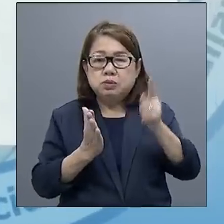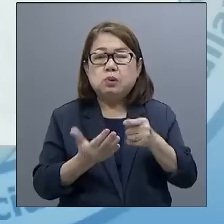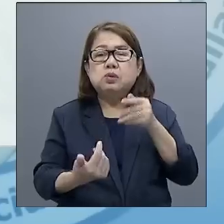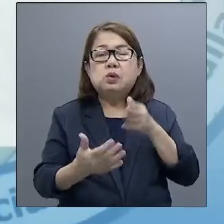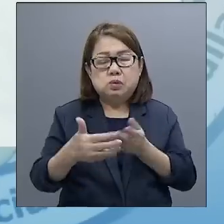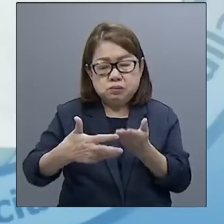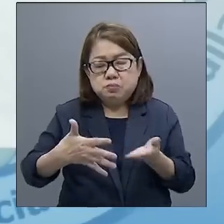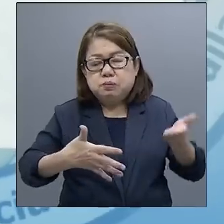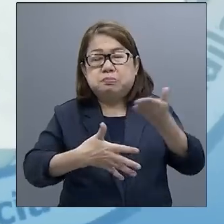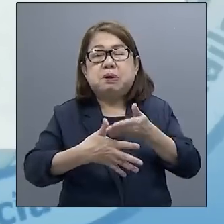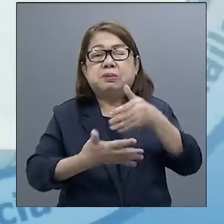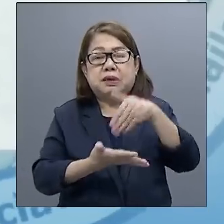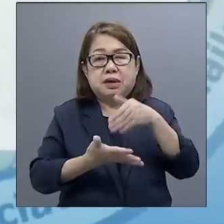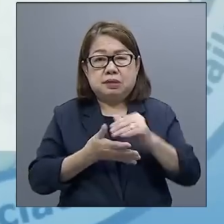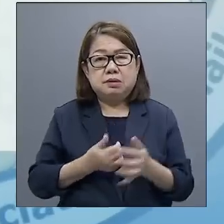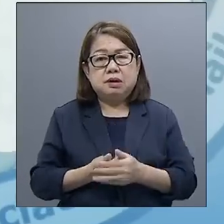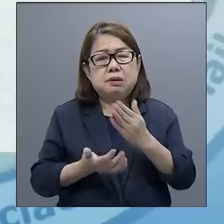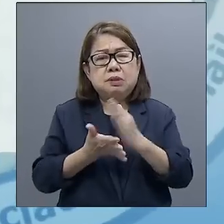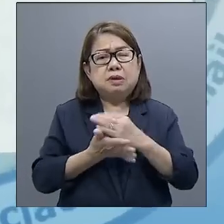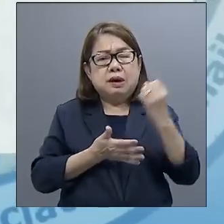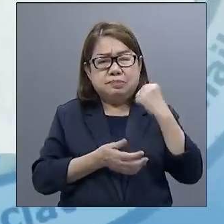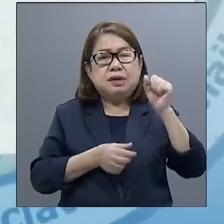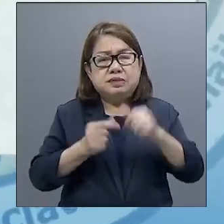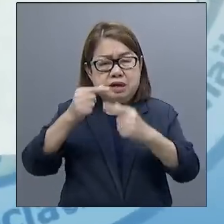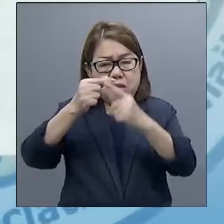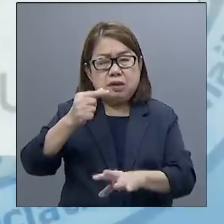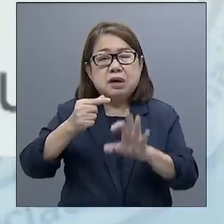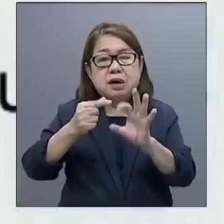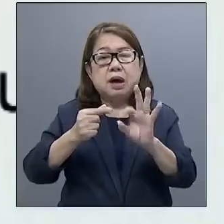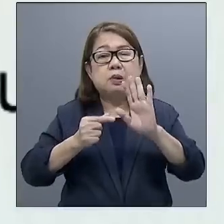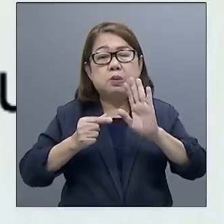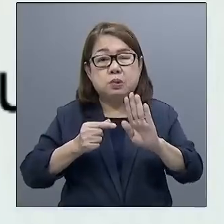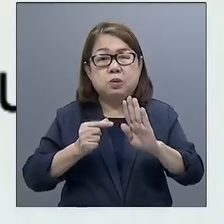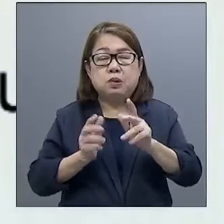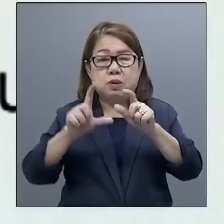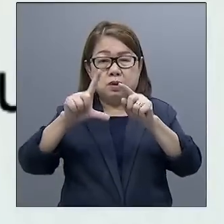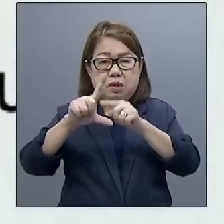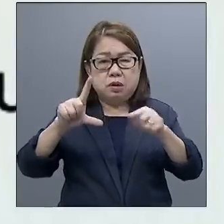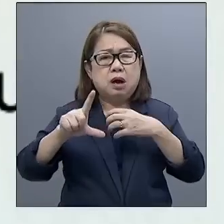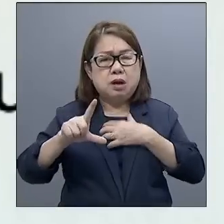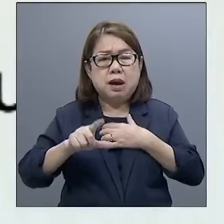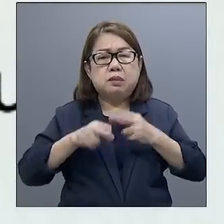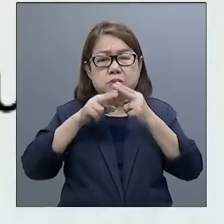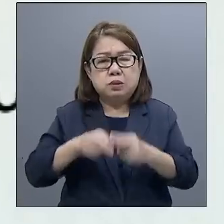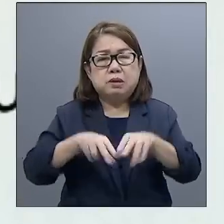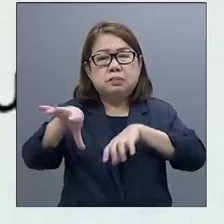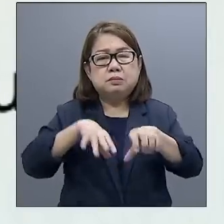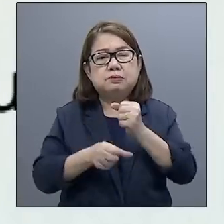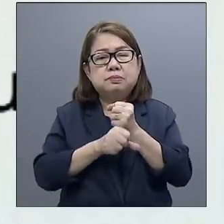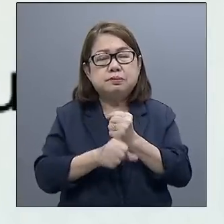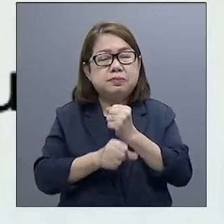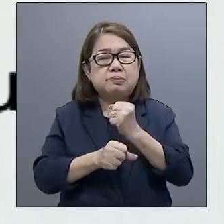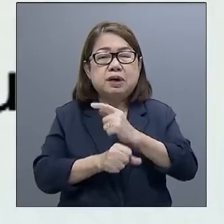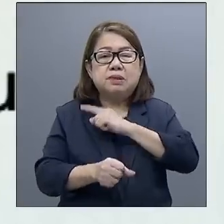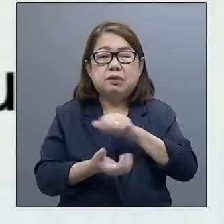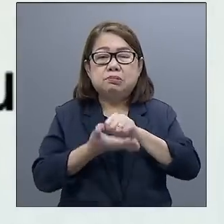อำนาจนะคะก็เป็นหนึ่งใน 9เสาหลักนโยบายของพรรคก้าวไกลค่ะที่หวังจะปลดล็อคท้องถิ่นให้เป็นหน่วยงานในการจัดบริการสาธารณะเองให้